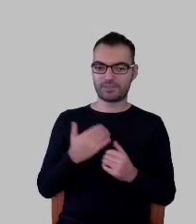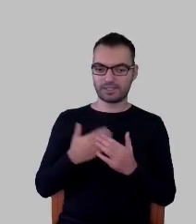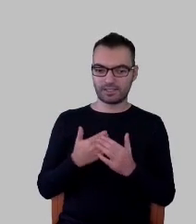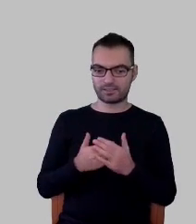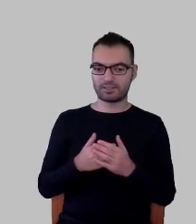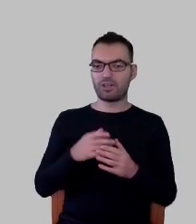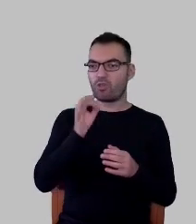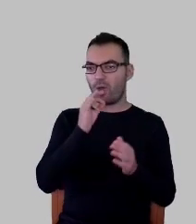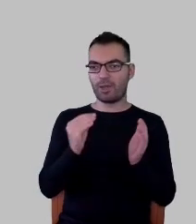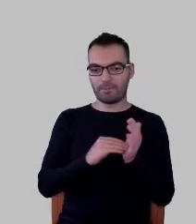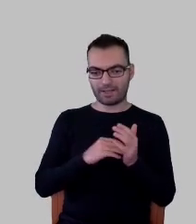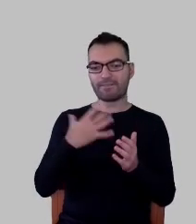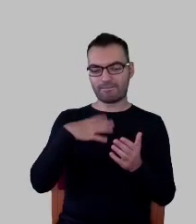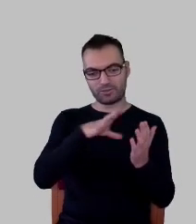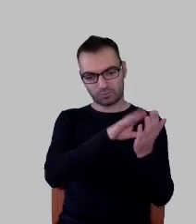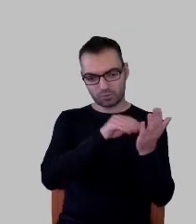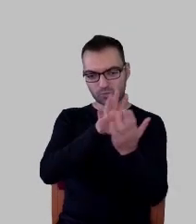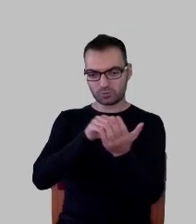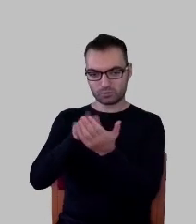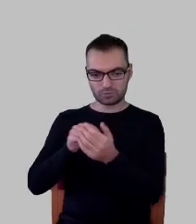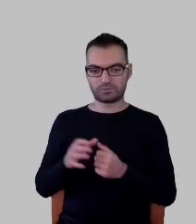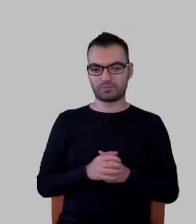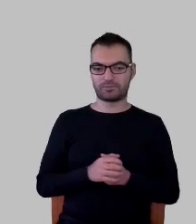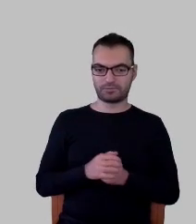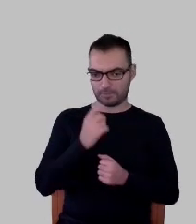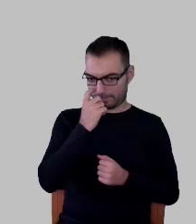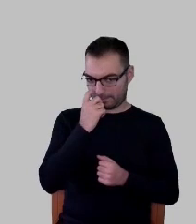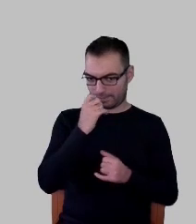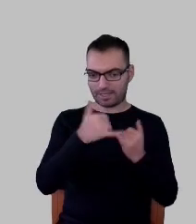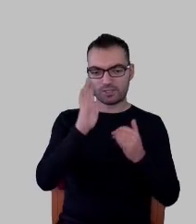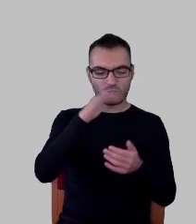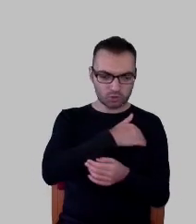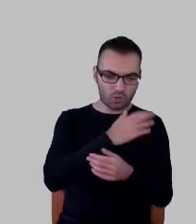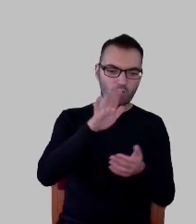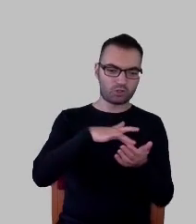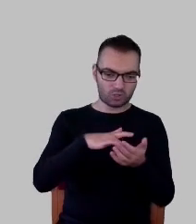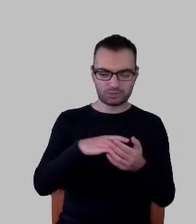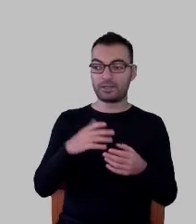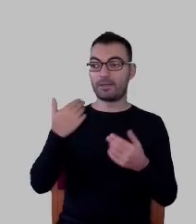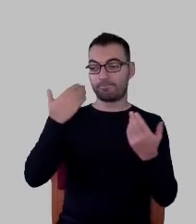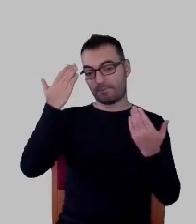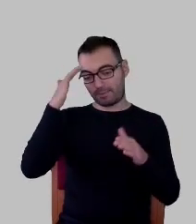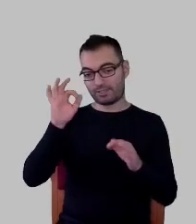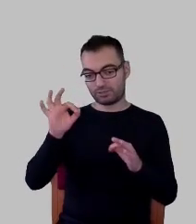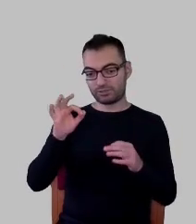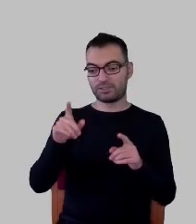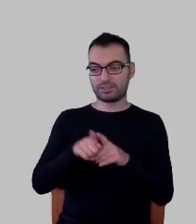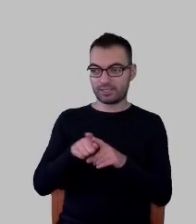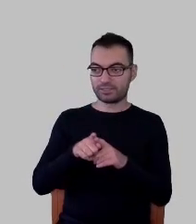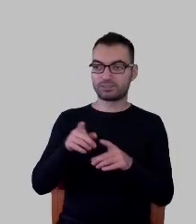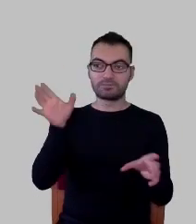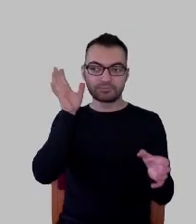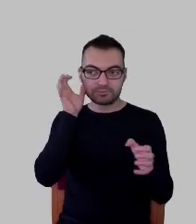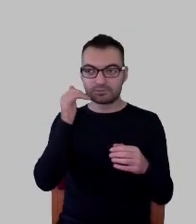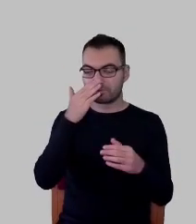z dobrych praktyk innych szkół, innych placówek i mam nadzieję, że dzisiaj też będziemy mogli się z takimi praktykami